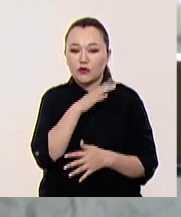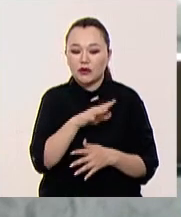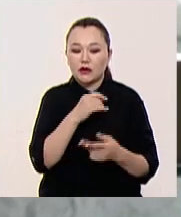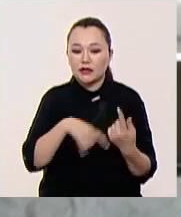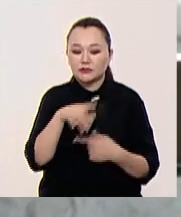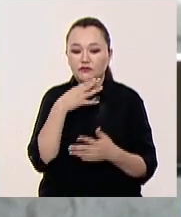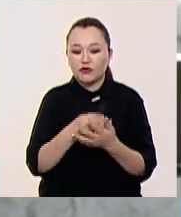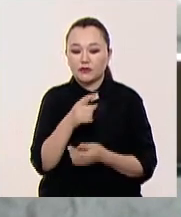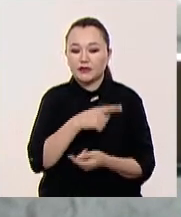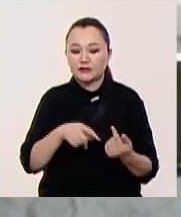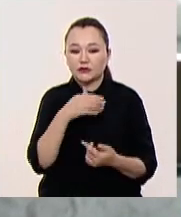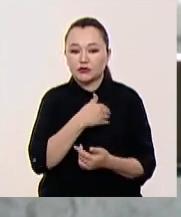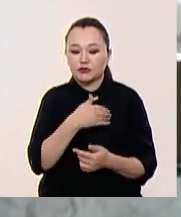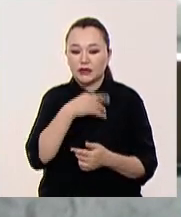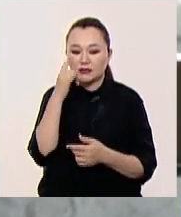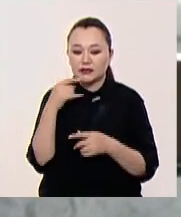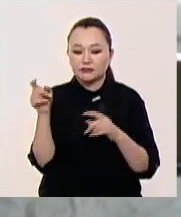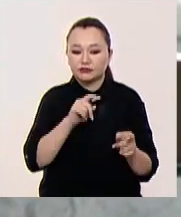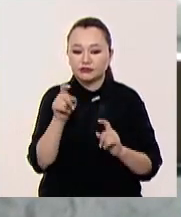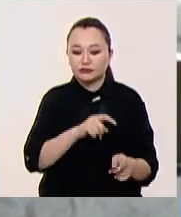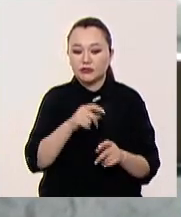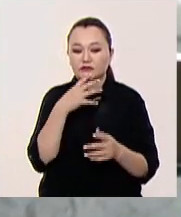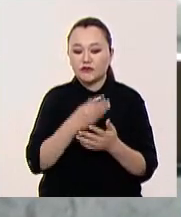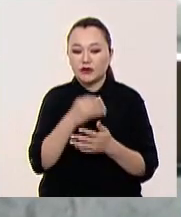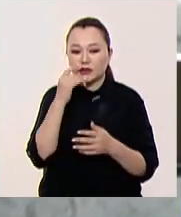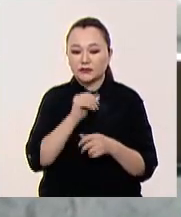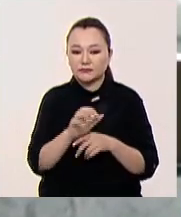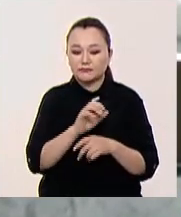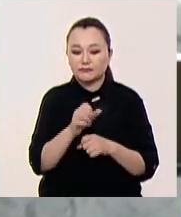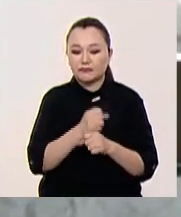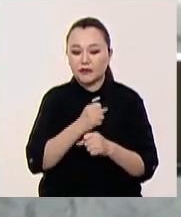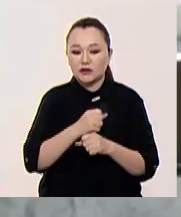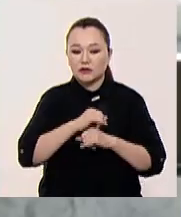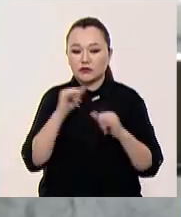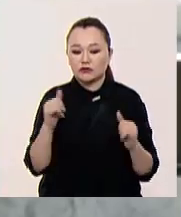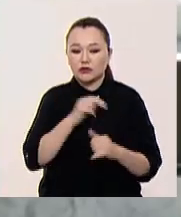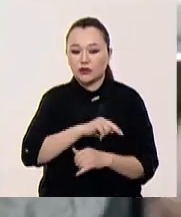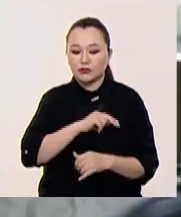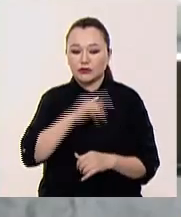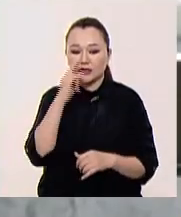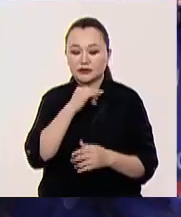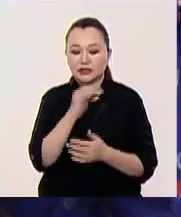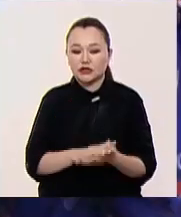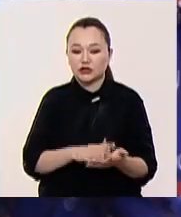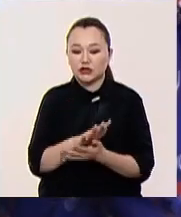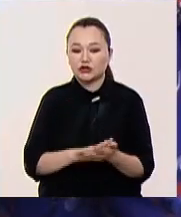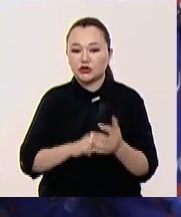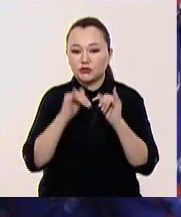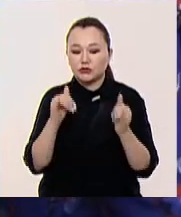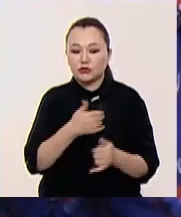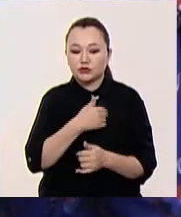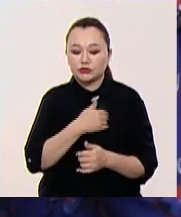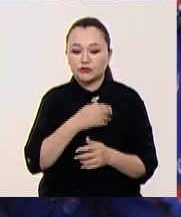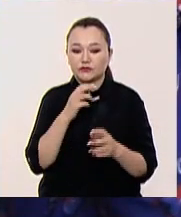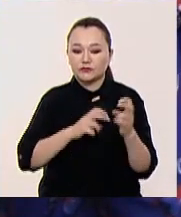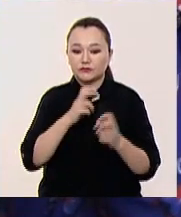өз бизнестерін Қазақстанға көшіруде, тіпті өз өндірісін Қазақстанға келіп, одан әрі жұмысын Қазақстанда жалғастырғысы келетін